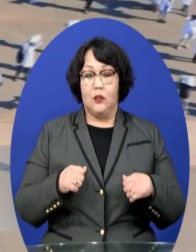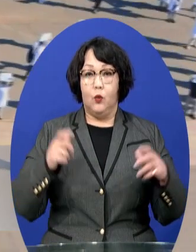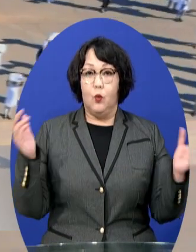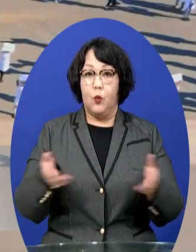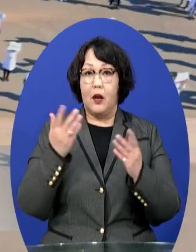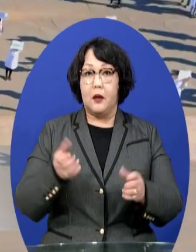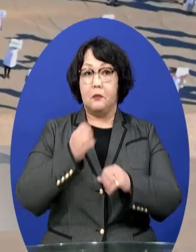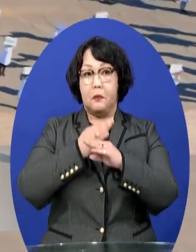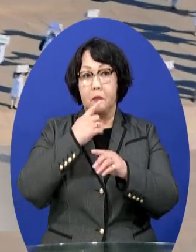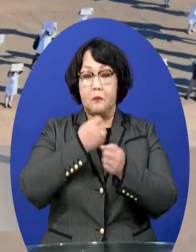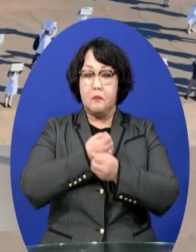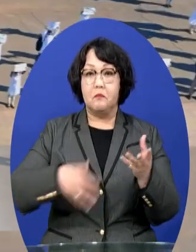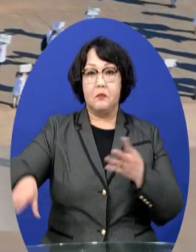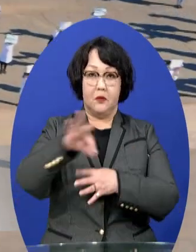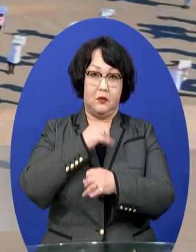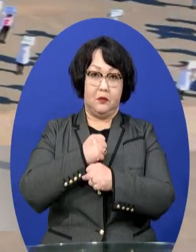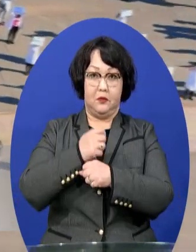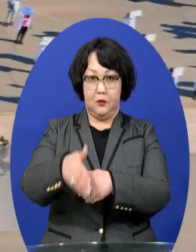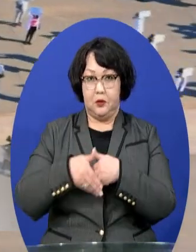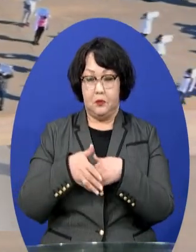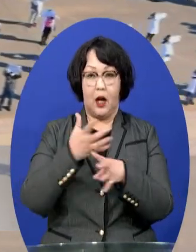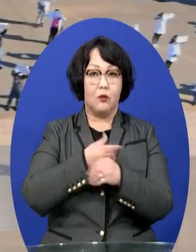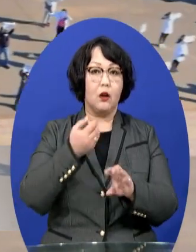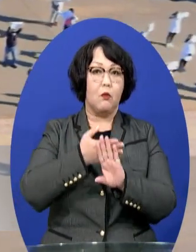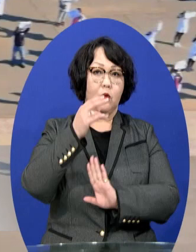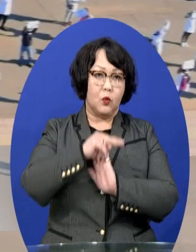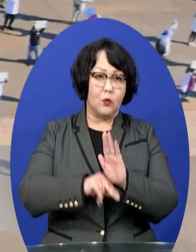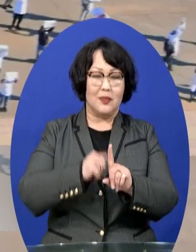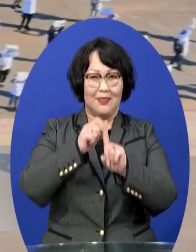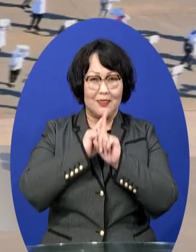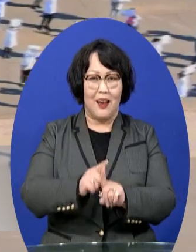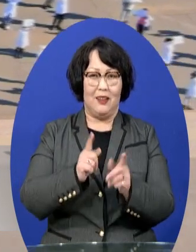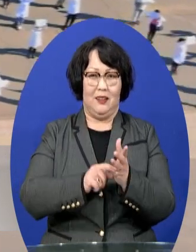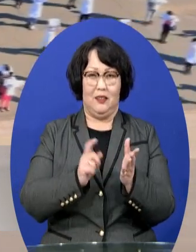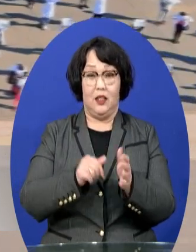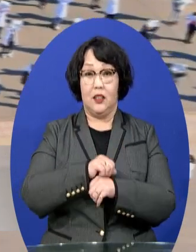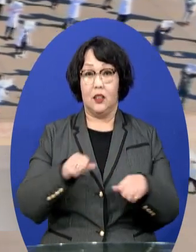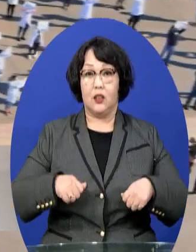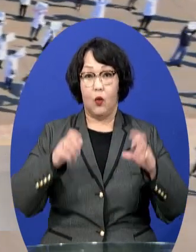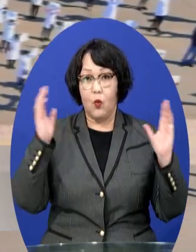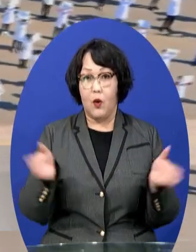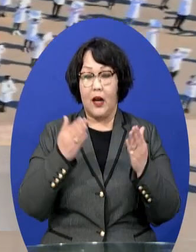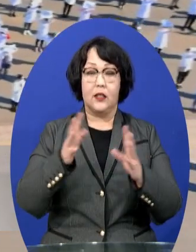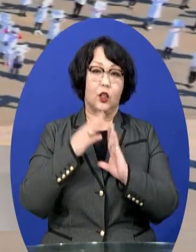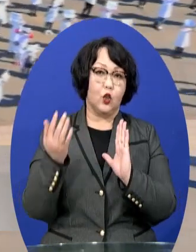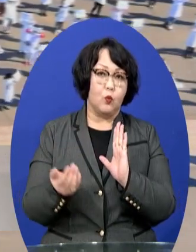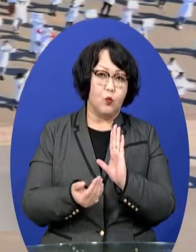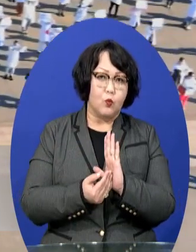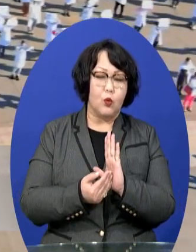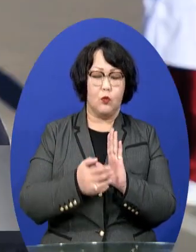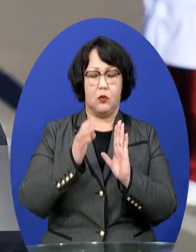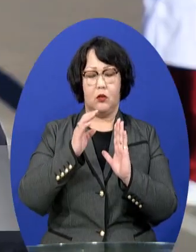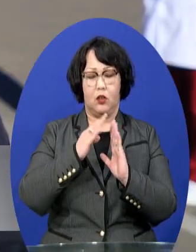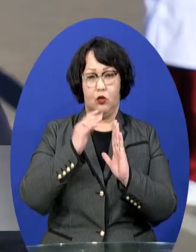уриалж, за бидний ажлыг дэмжиж, халдвар хамгааллынхаа дэглэмийг чанд сахиач, за гэр бүлийн хүрээндээ тэг зөвсөд